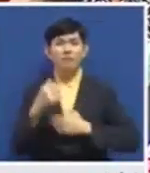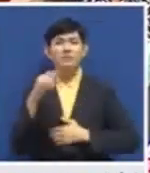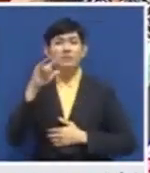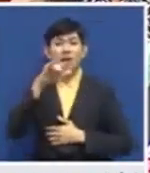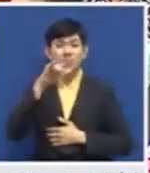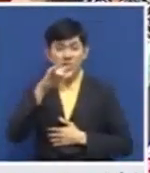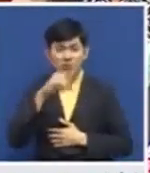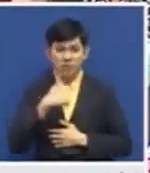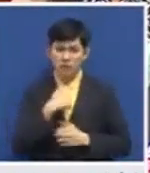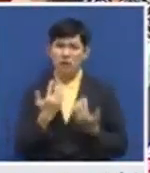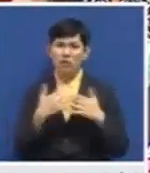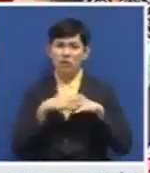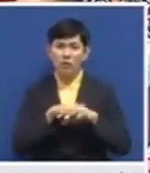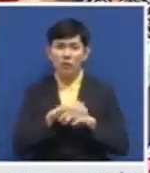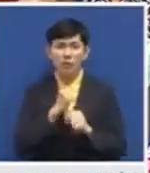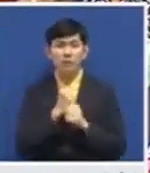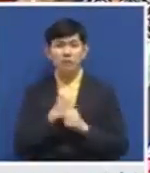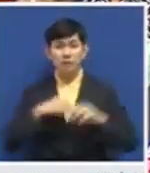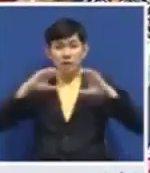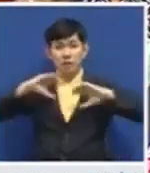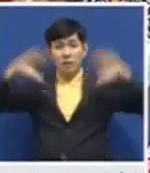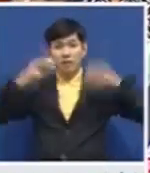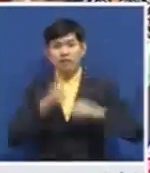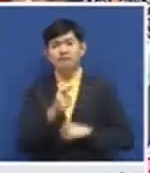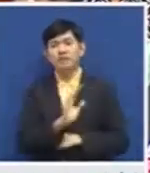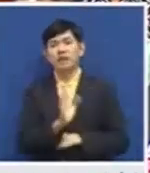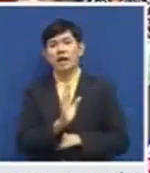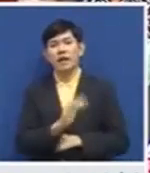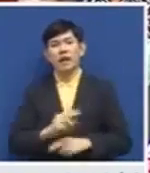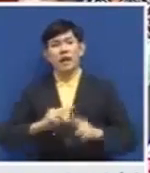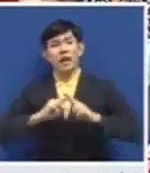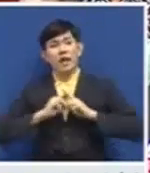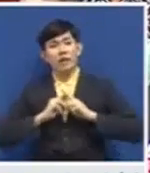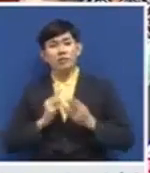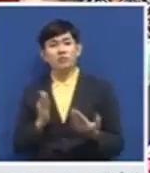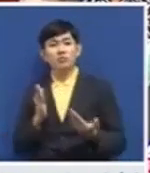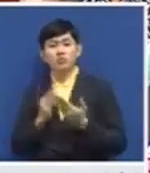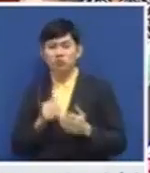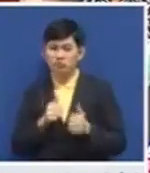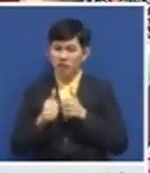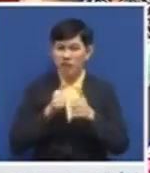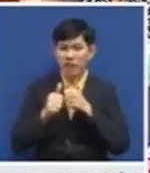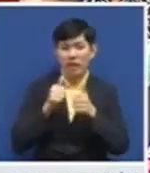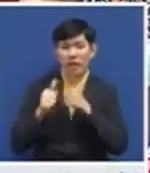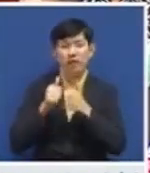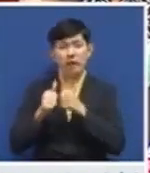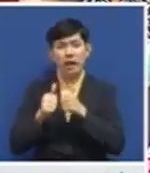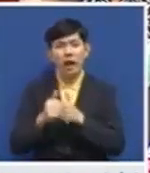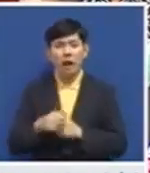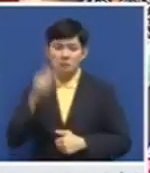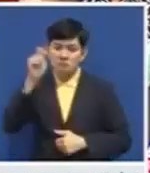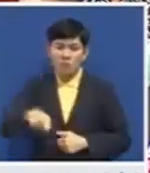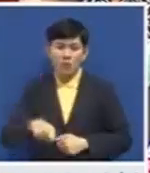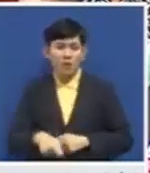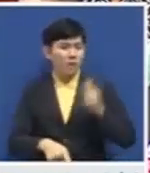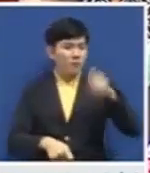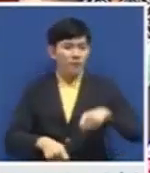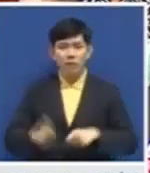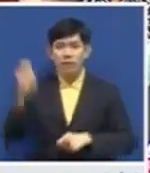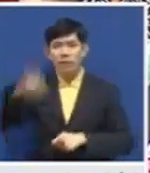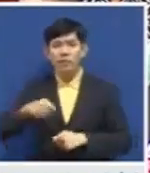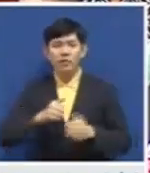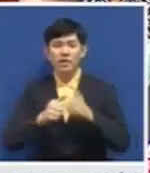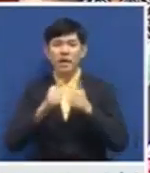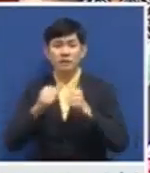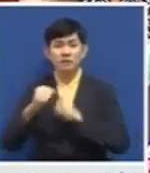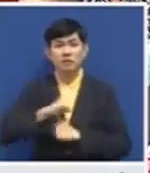EEC เนี่ยรัฐบาลไม่ต้องจ่ายเลยเอกชนเขาต้องมาหาพวกเขามาสู้กันประมูลแข่งกันเ